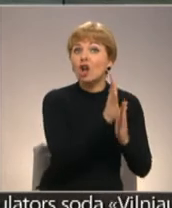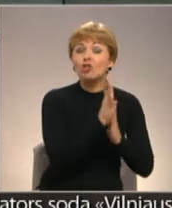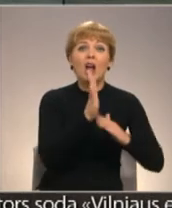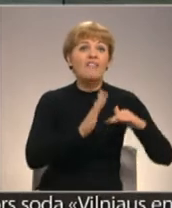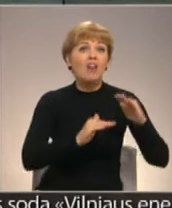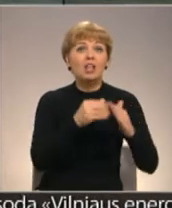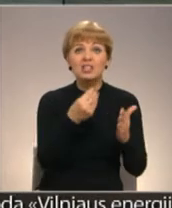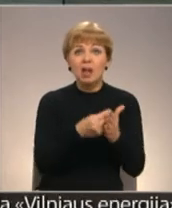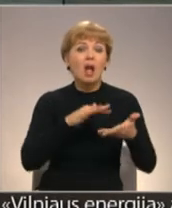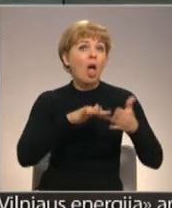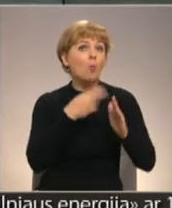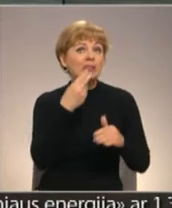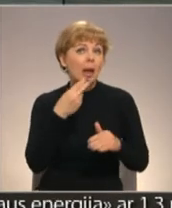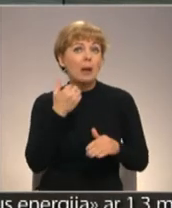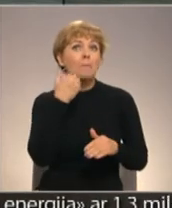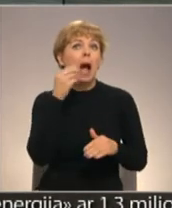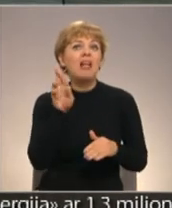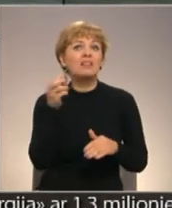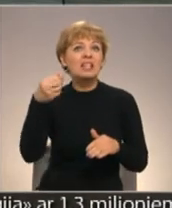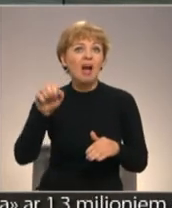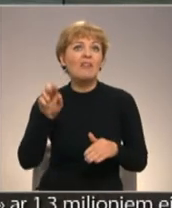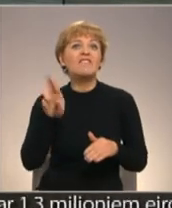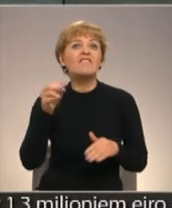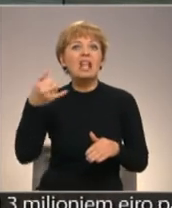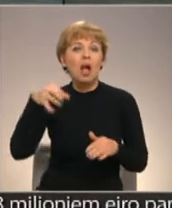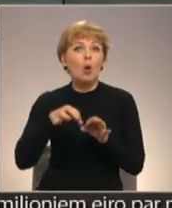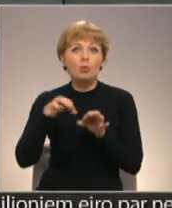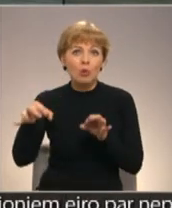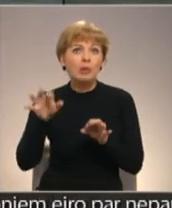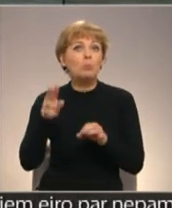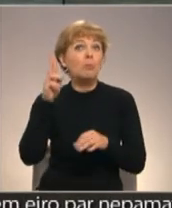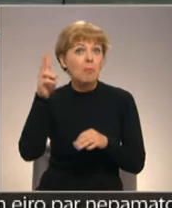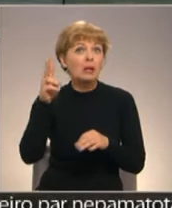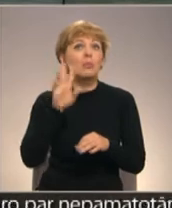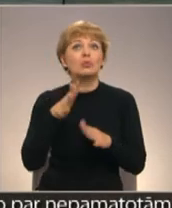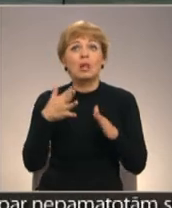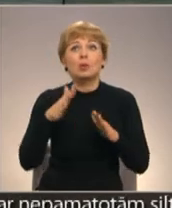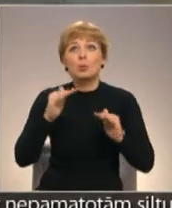vismaz kailsals lauks šoziem nav skāris. Ar zemniekiem tikās Latgales kolēģi.